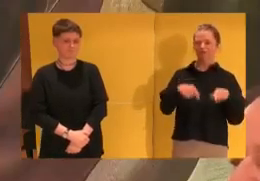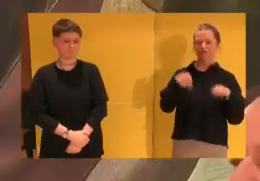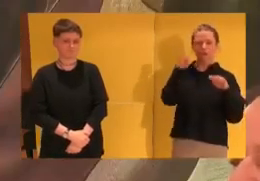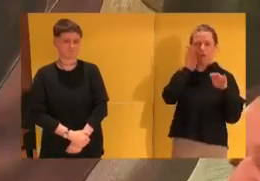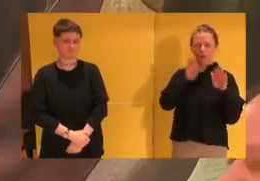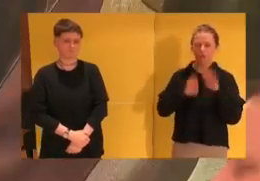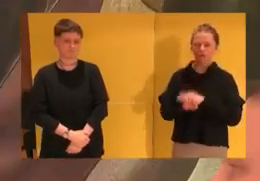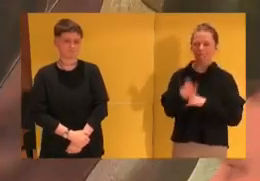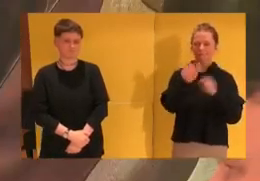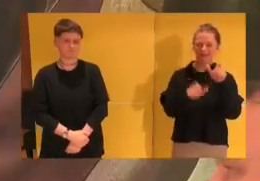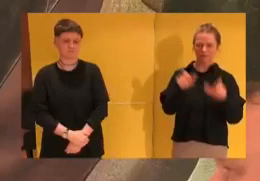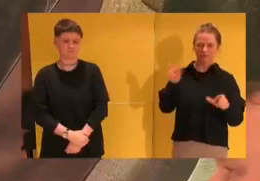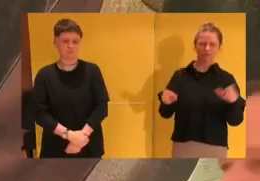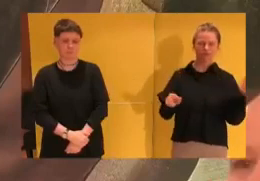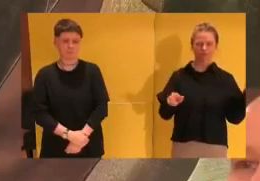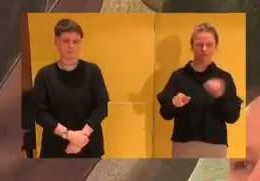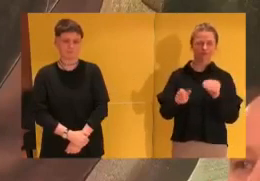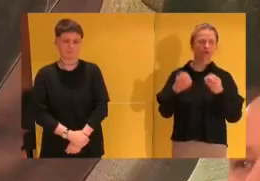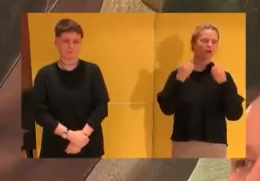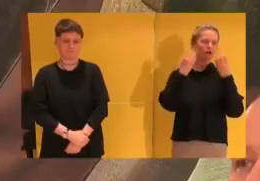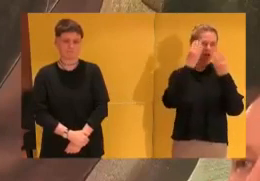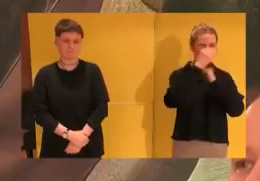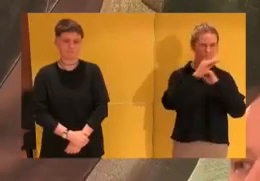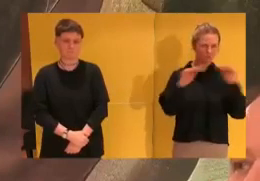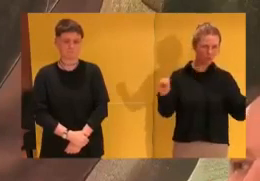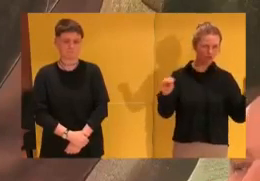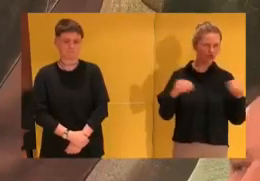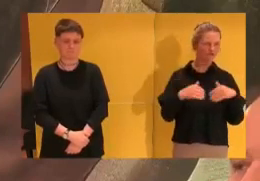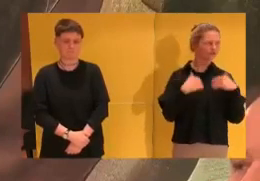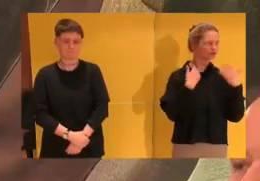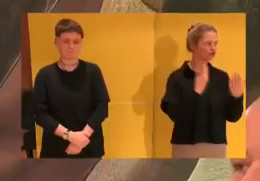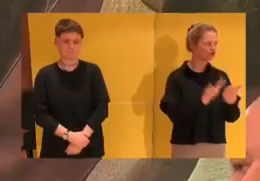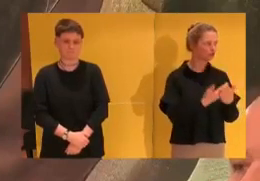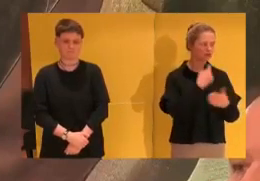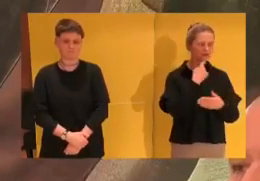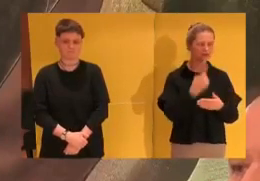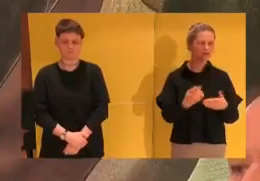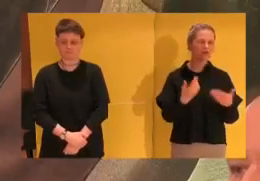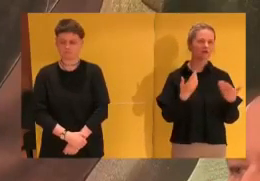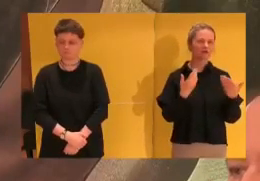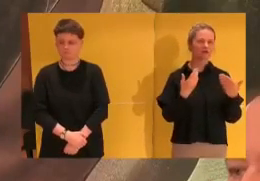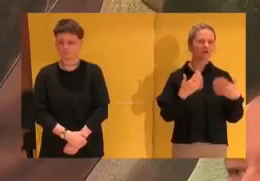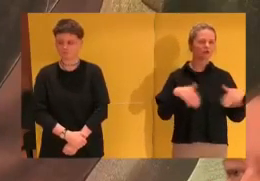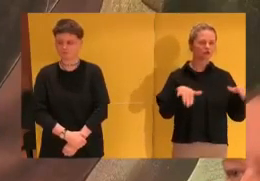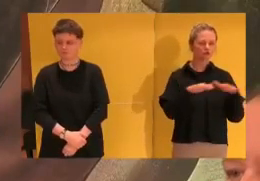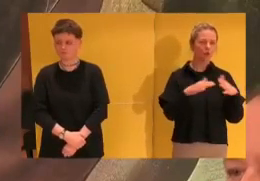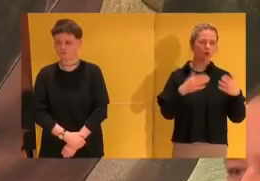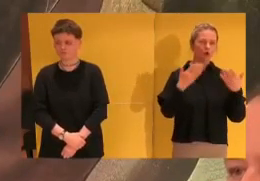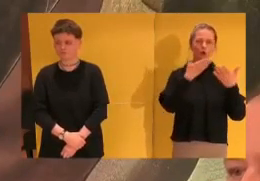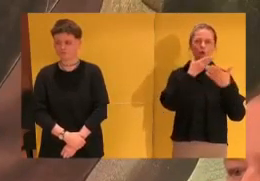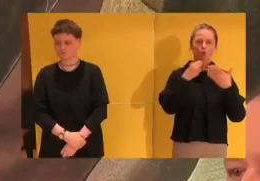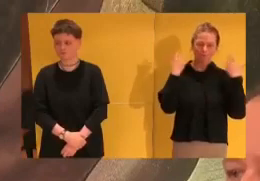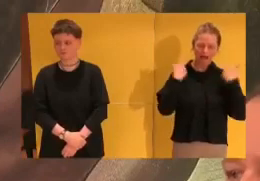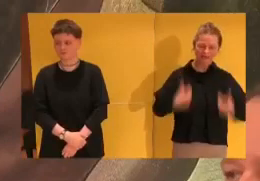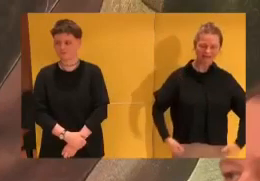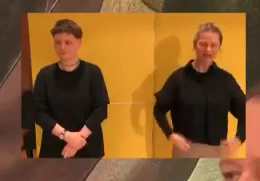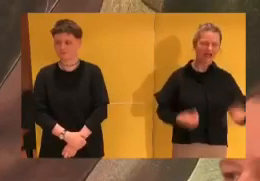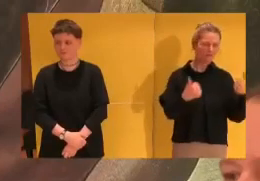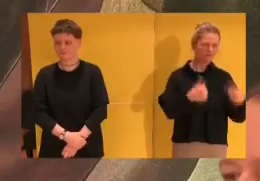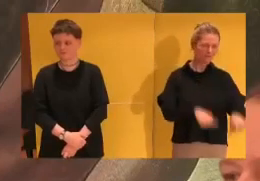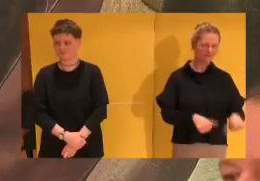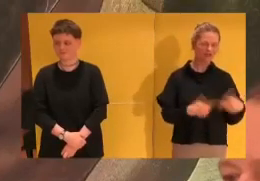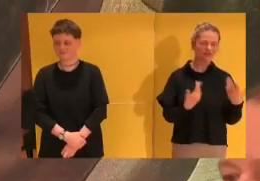klare, deutliche Botschaft. Und das, ich habe das im Eingangsstatement schon gesagt, es ist auch für uns eine humanitäre Verpflichtung. Und wir wissen sehr wohl